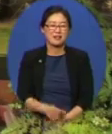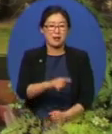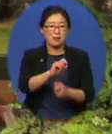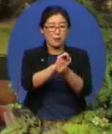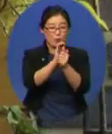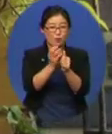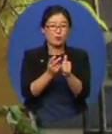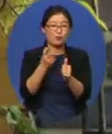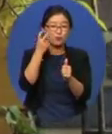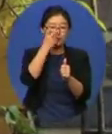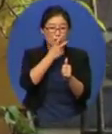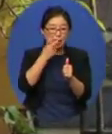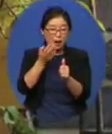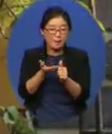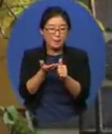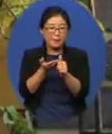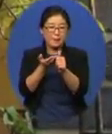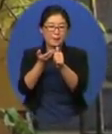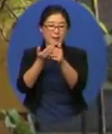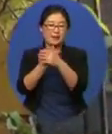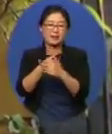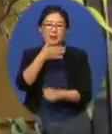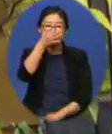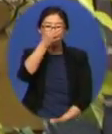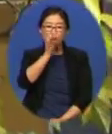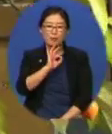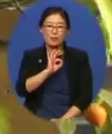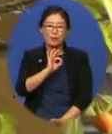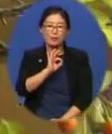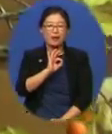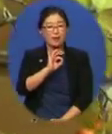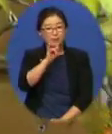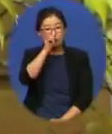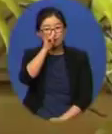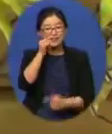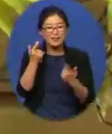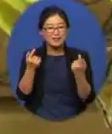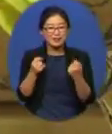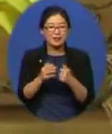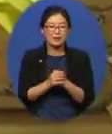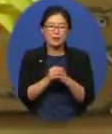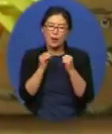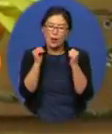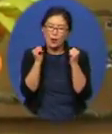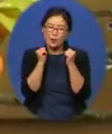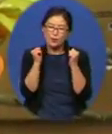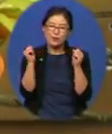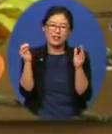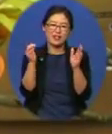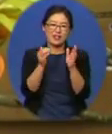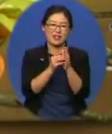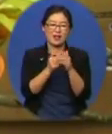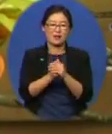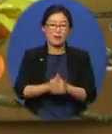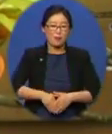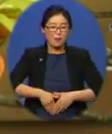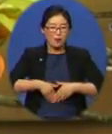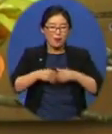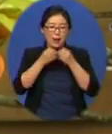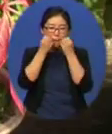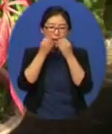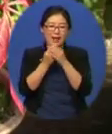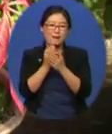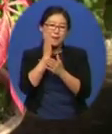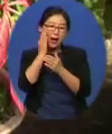가꾸면서 때로는 보람과 즐거움도 있을 듯 싶습니다. 겨울을 나고 봄에 새싹이 돋을 때 그때